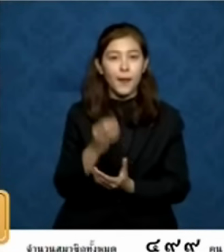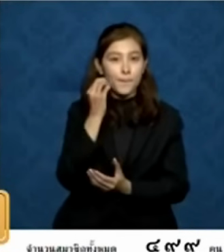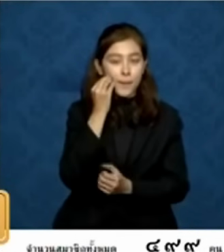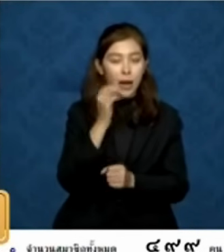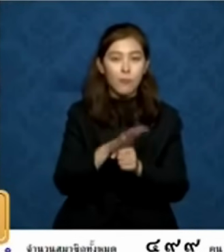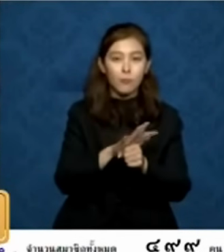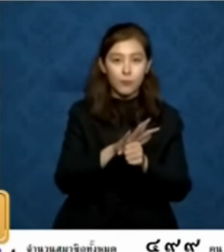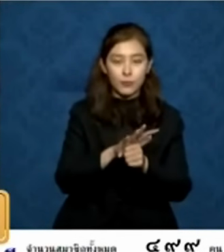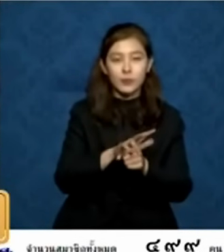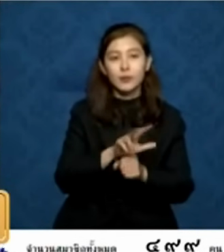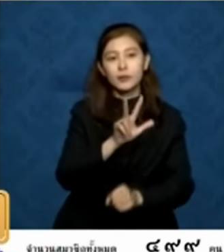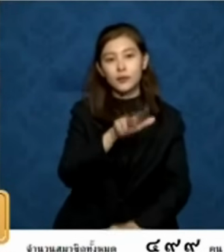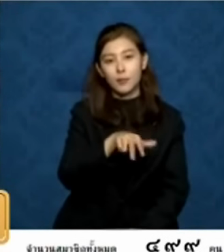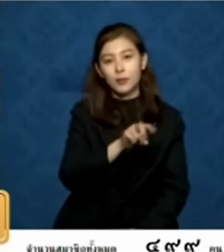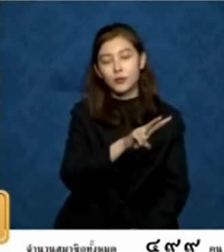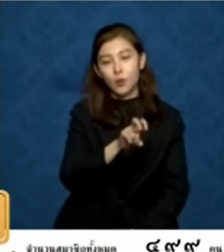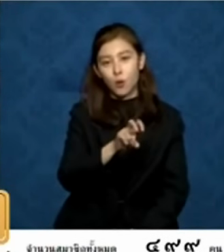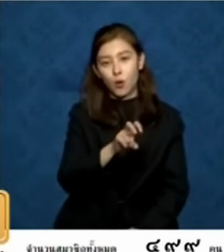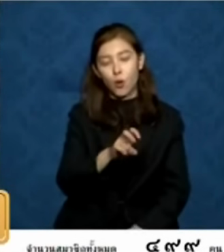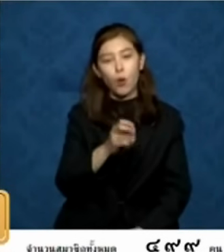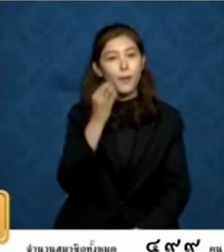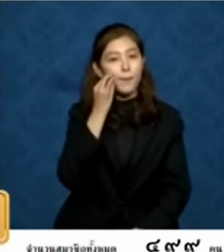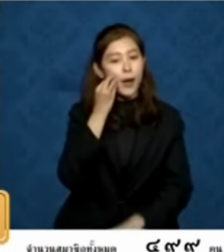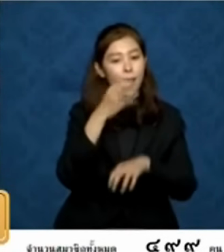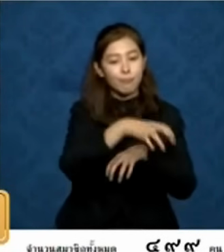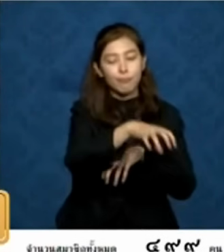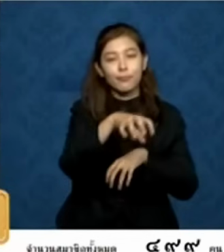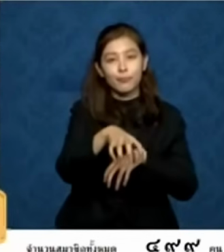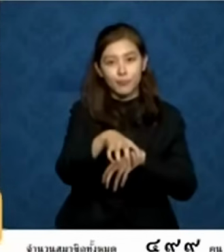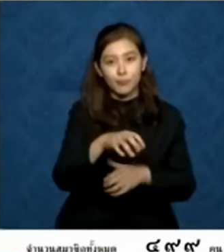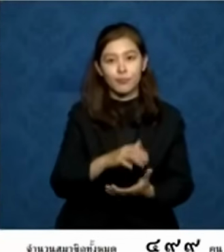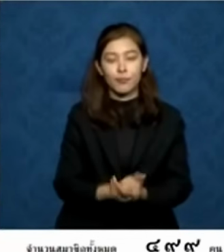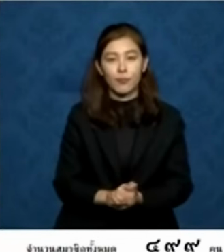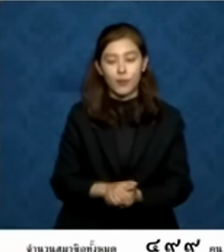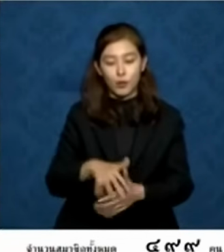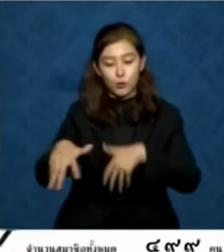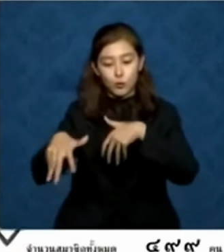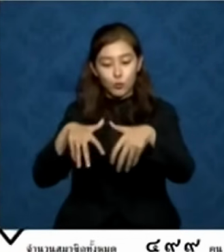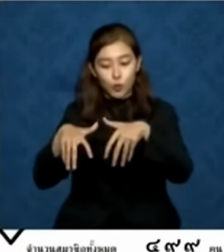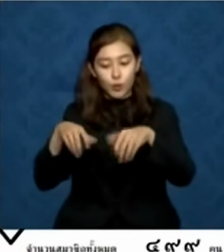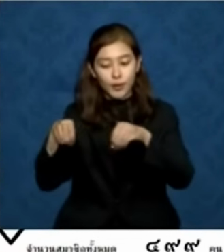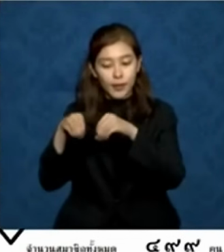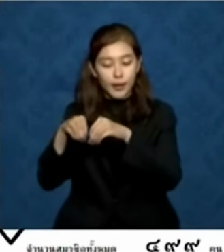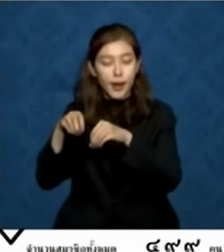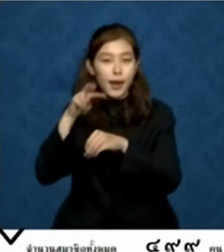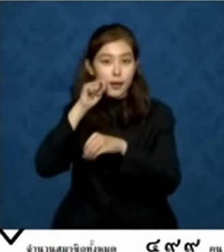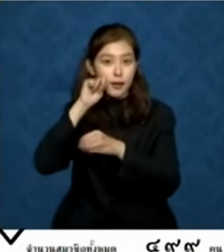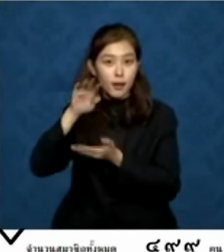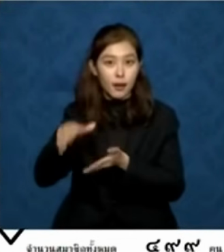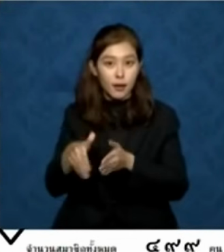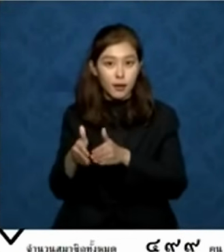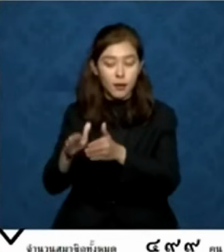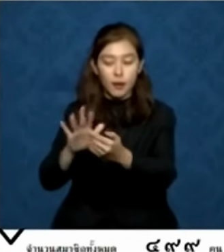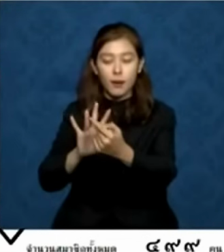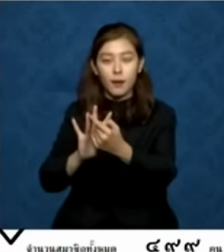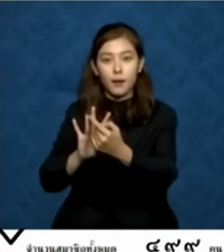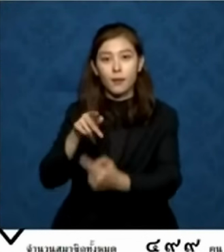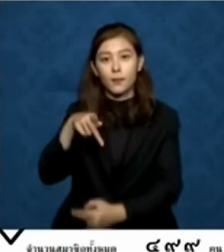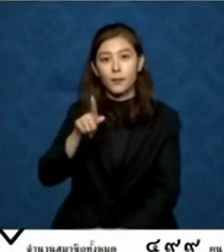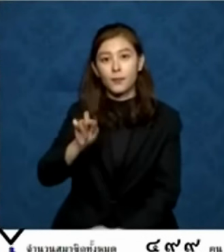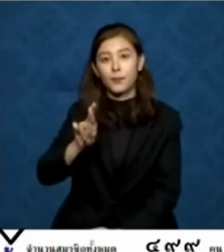26,348 ครัวเรือนพัฒนาที่อยู่อาศัยชุมชนริมคลองเปรมประชากร